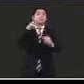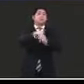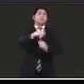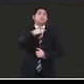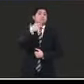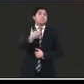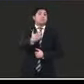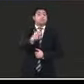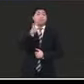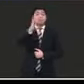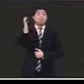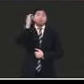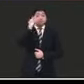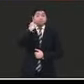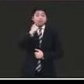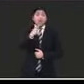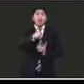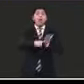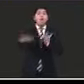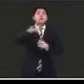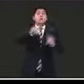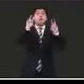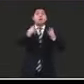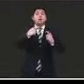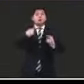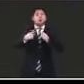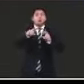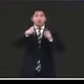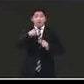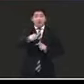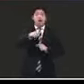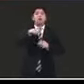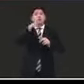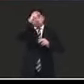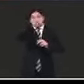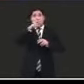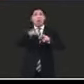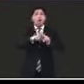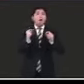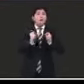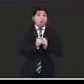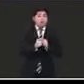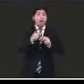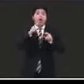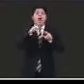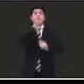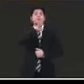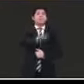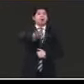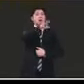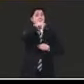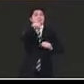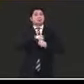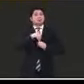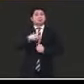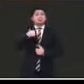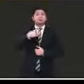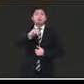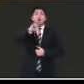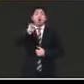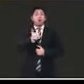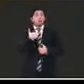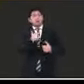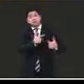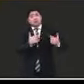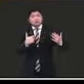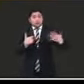Esasen Yaşanan her gelişme Türkiye'nin Avrupa Birliği ve Avrupa coğrafyası için vazgeçilmez